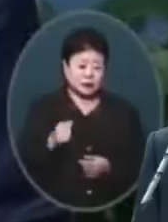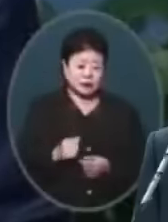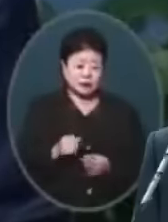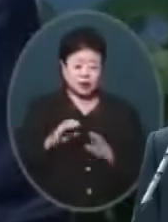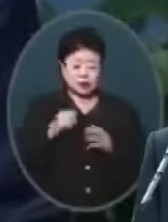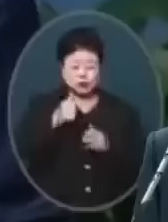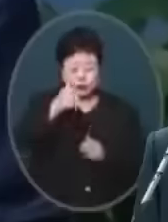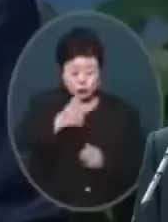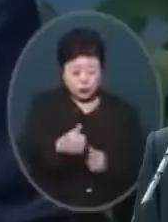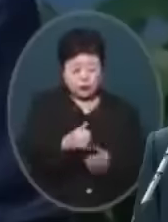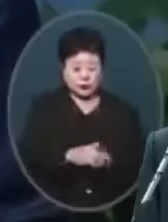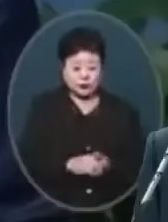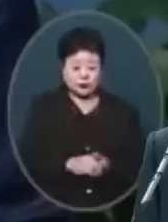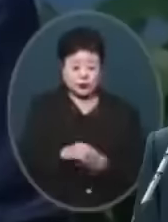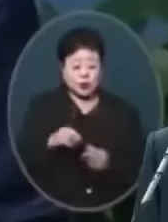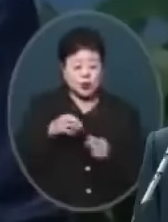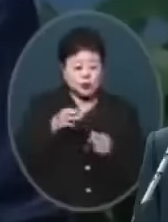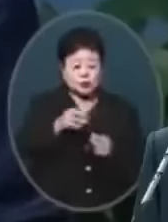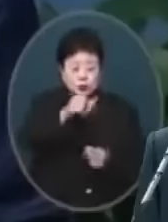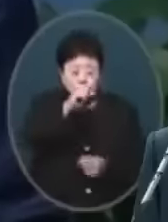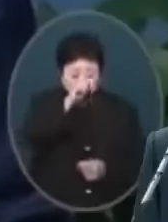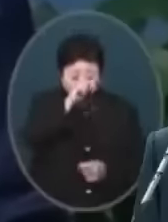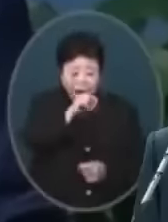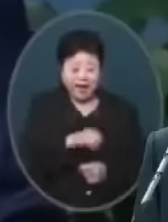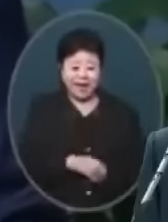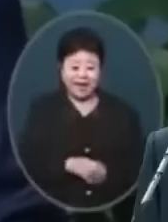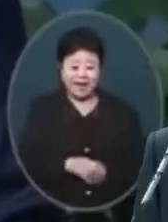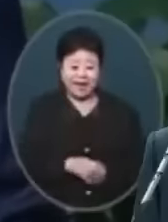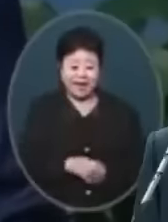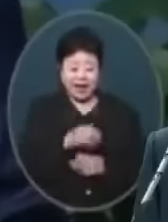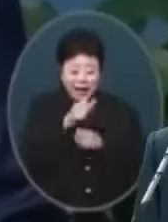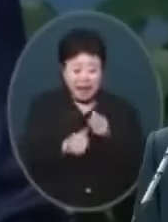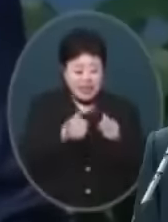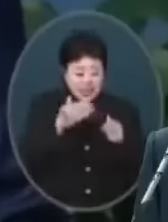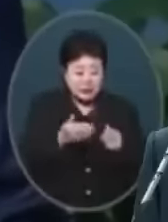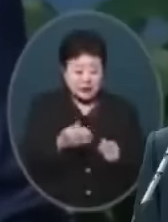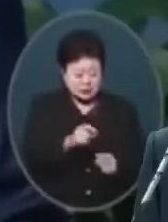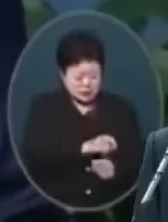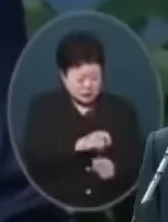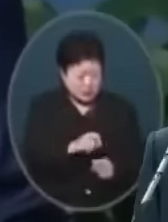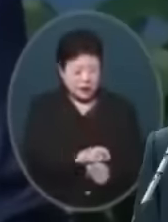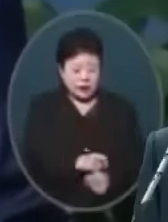국무총리로 택해 주었어도 대단한 일인데 하나님이